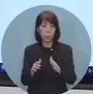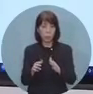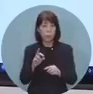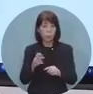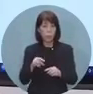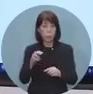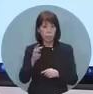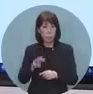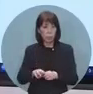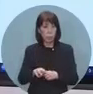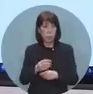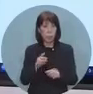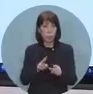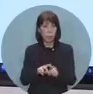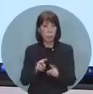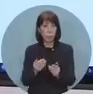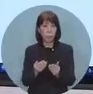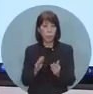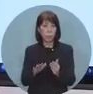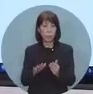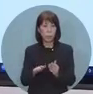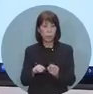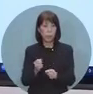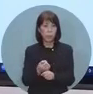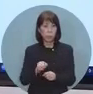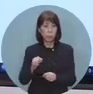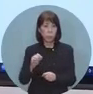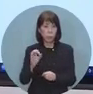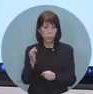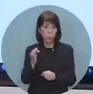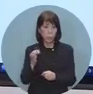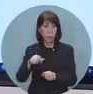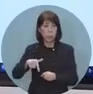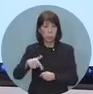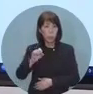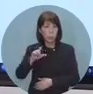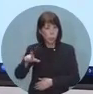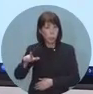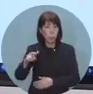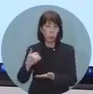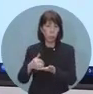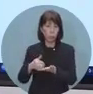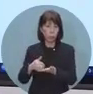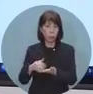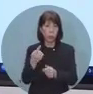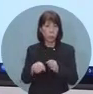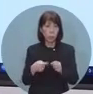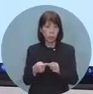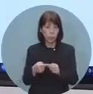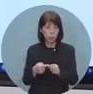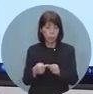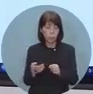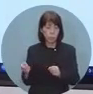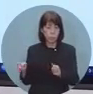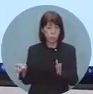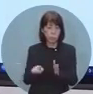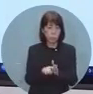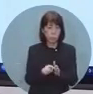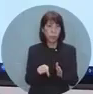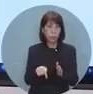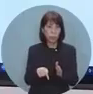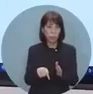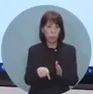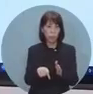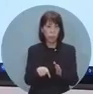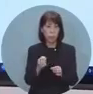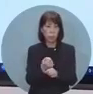あったんですけどもえその時は東京都この事業費について600億円という風に説明してたんですねなのに1年経った後にえ説明会に来たら